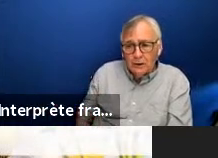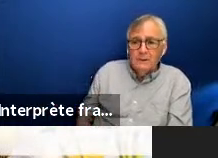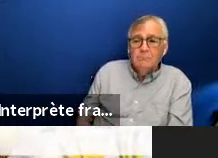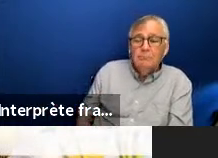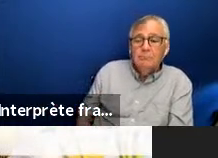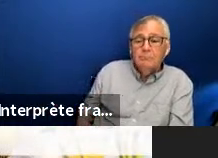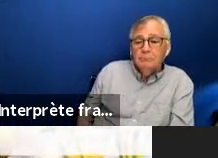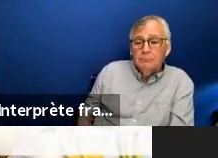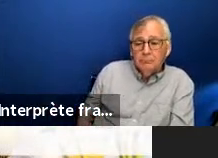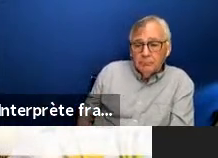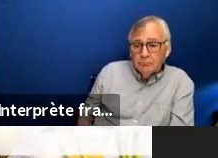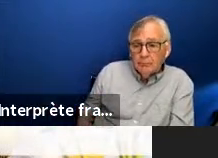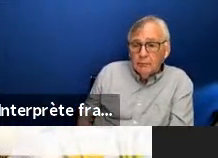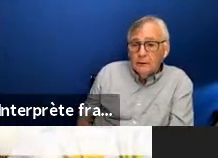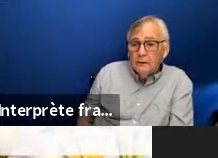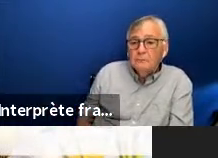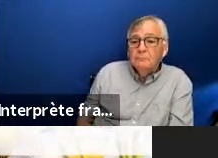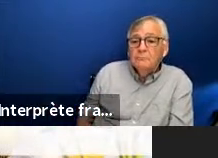personnes âgées.